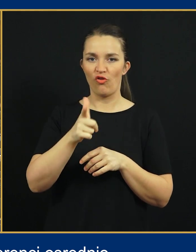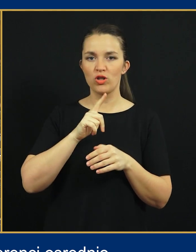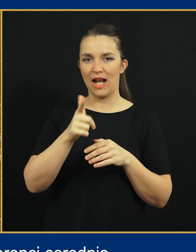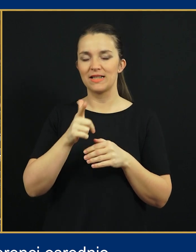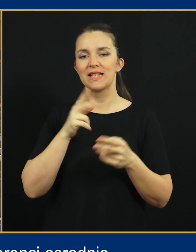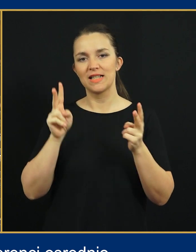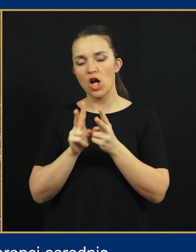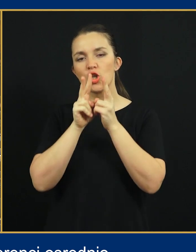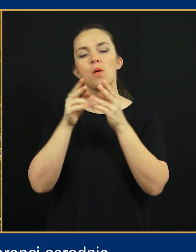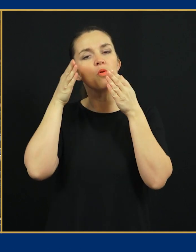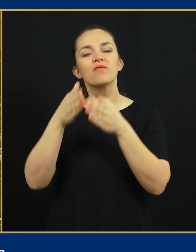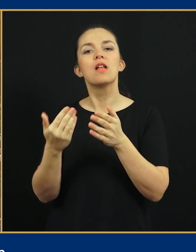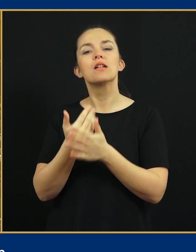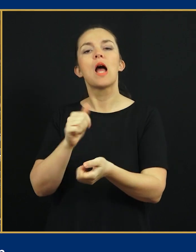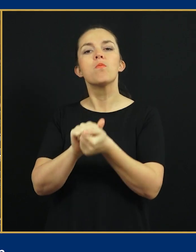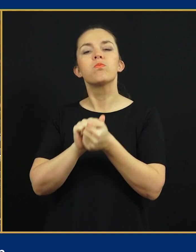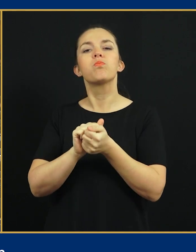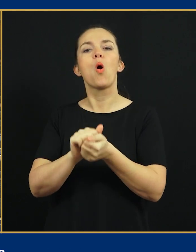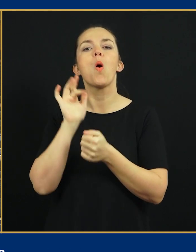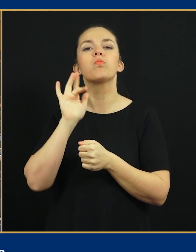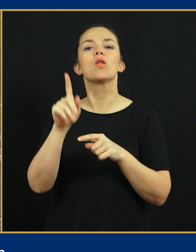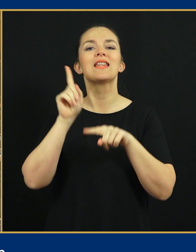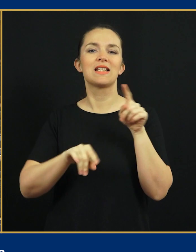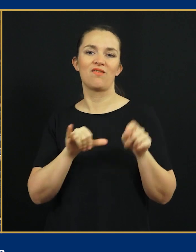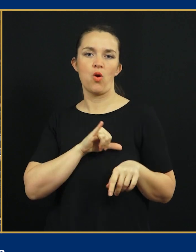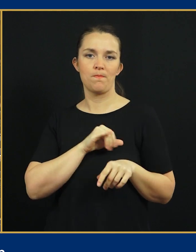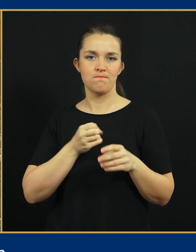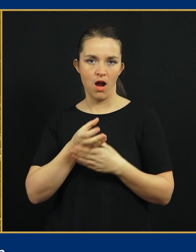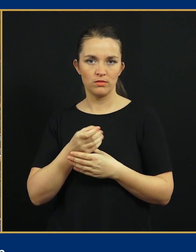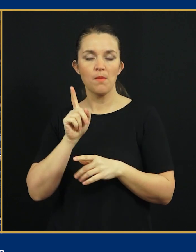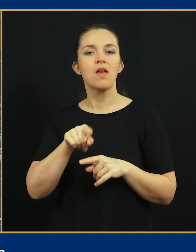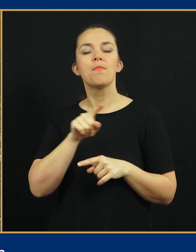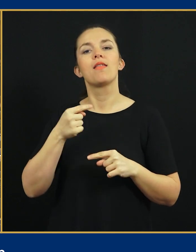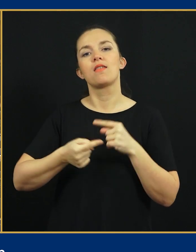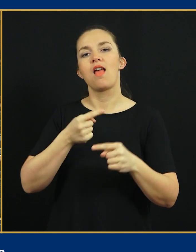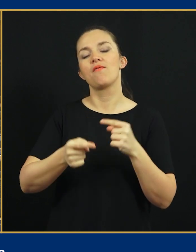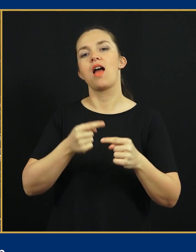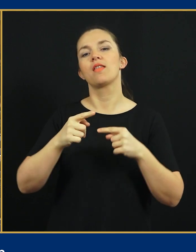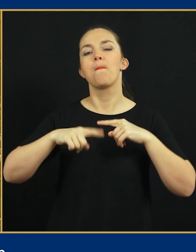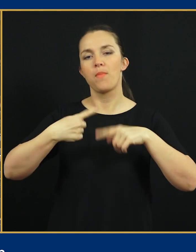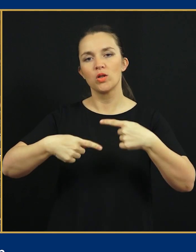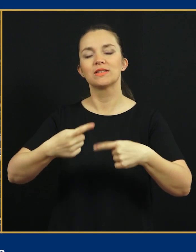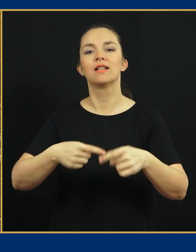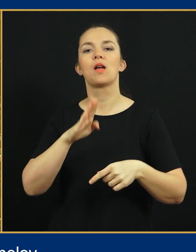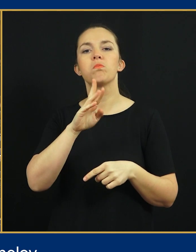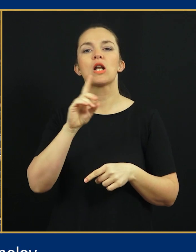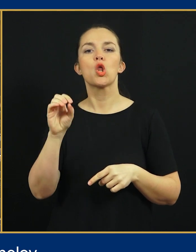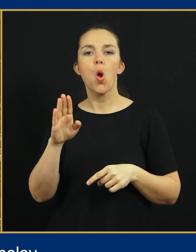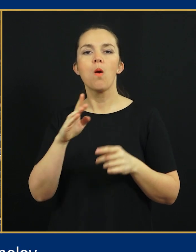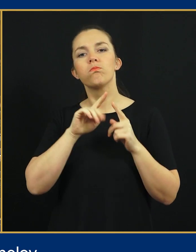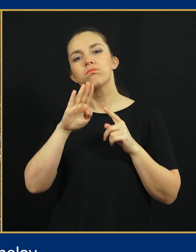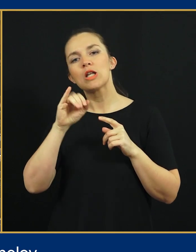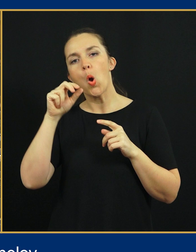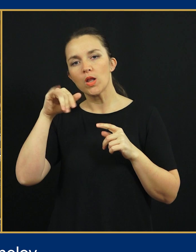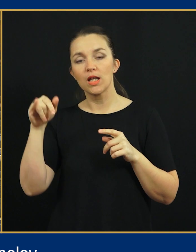srečanjih posvetila boju proti dezinformacijam in nadaljevanju procesa Brdo-Brioni. Udeležila pa se je